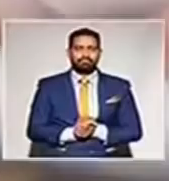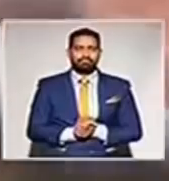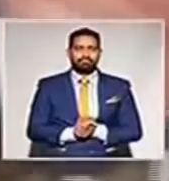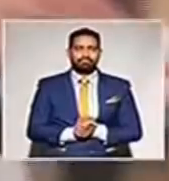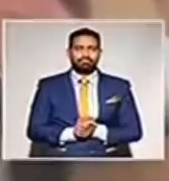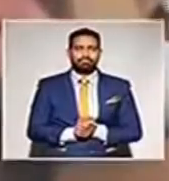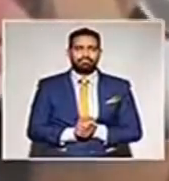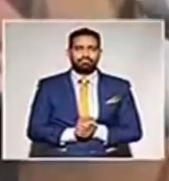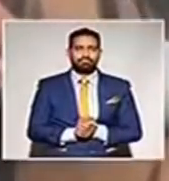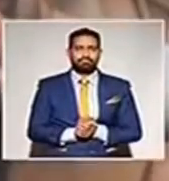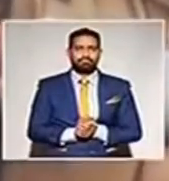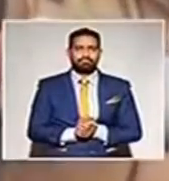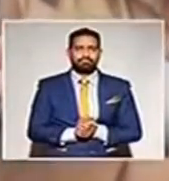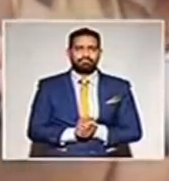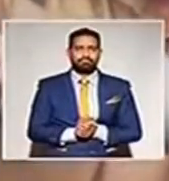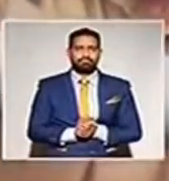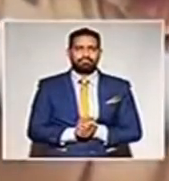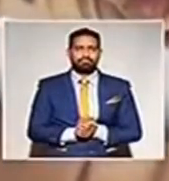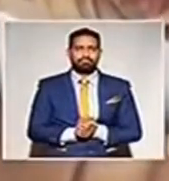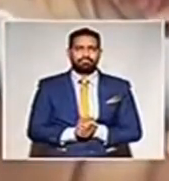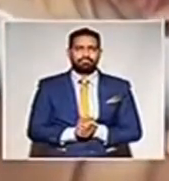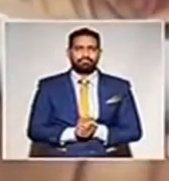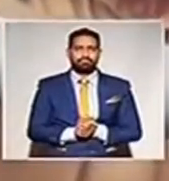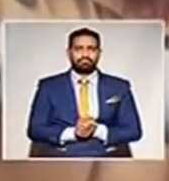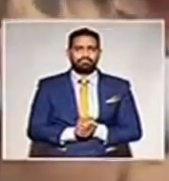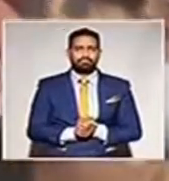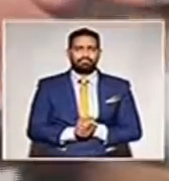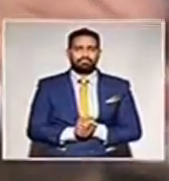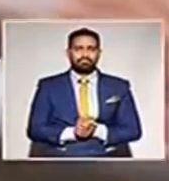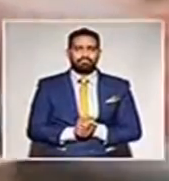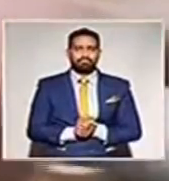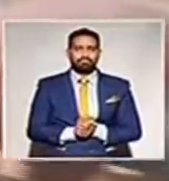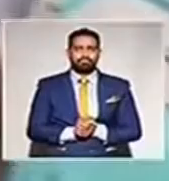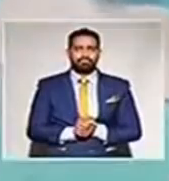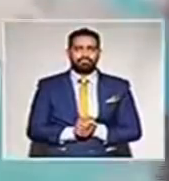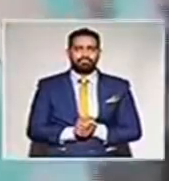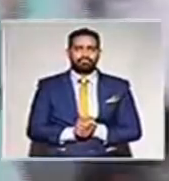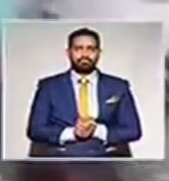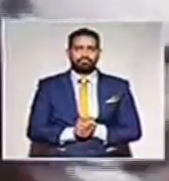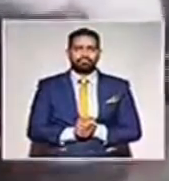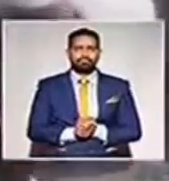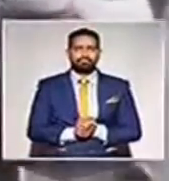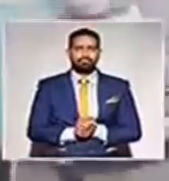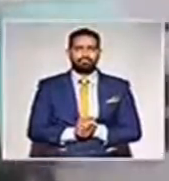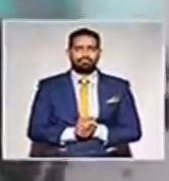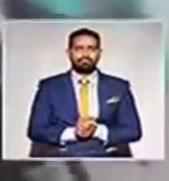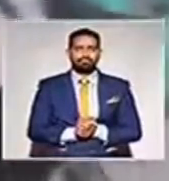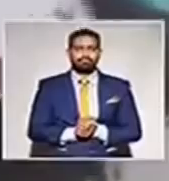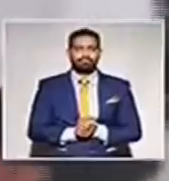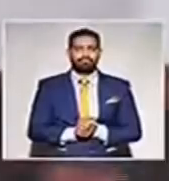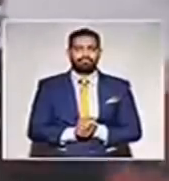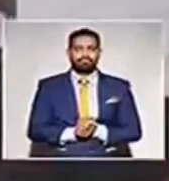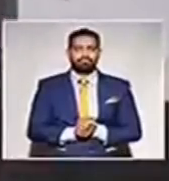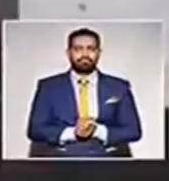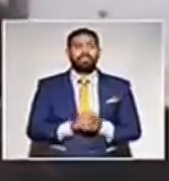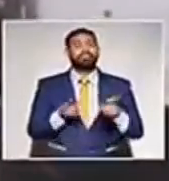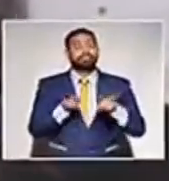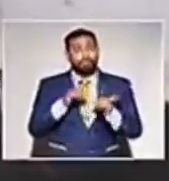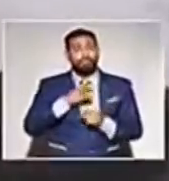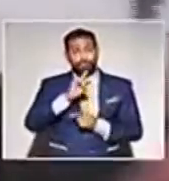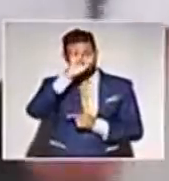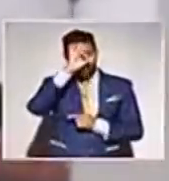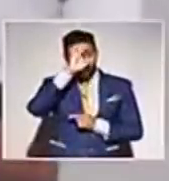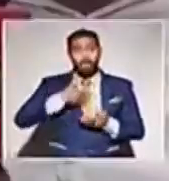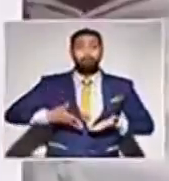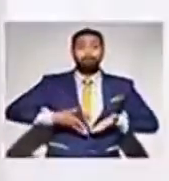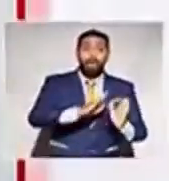රුපියල් 500ක් වුණාම කොහොමද සර් අපිට කන්න දෙන්නේ? කොහොමද කන්න දෙන්නේ? අපි කැම්පස් යන්නේ. The Kurunegala road was blocked for a few hours due to this